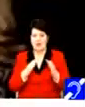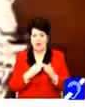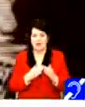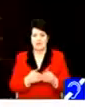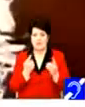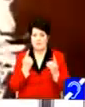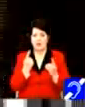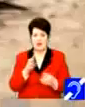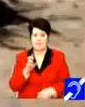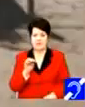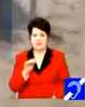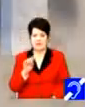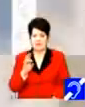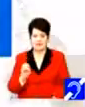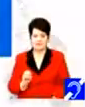Britanie.